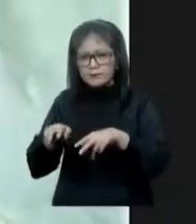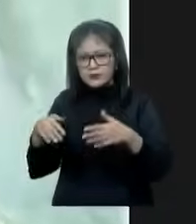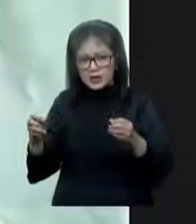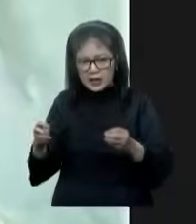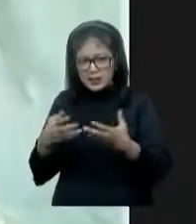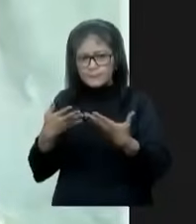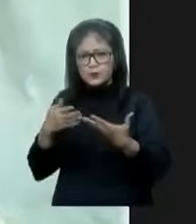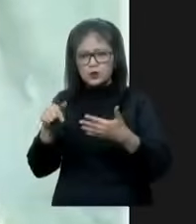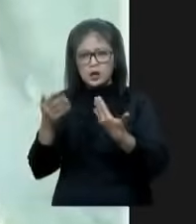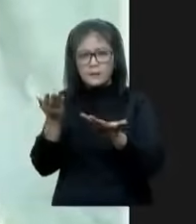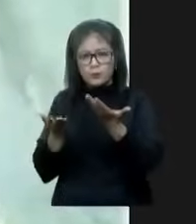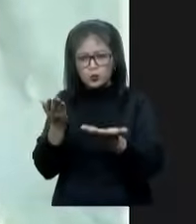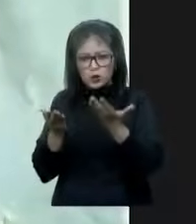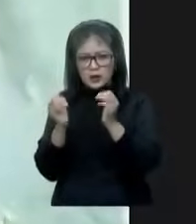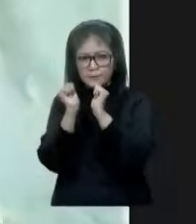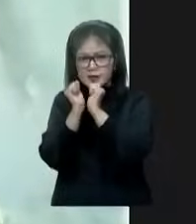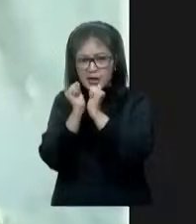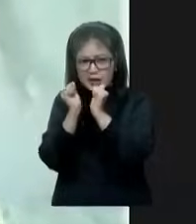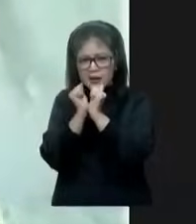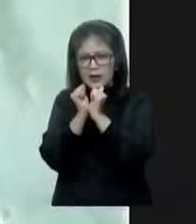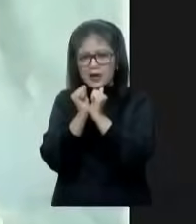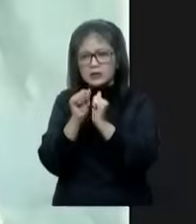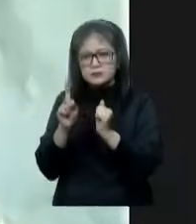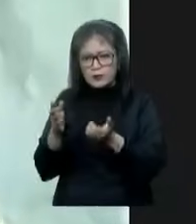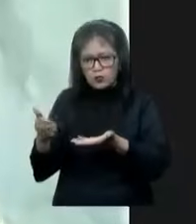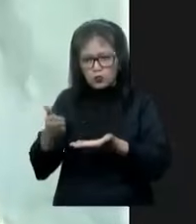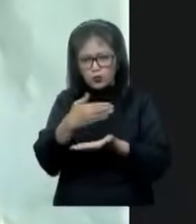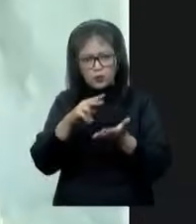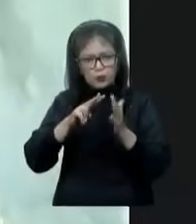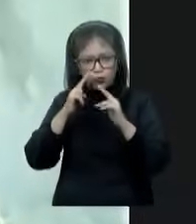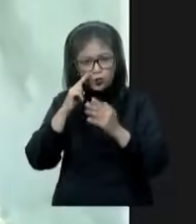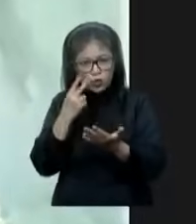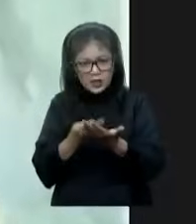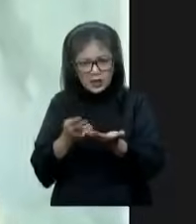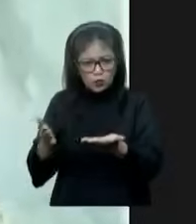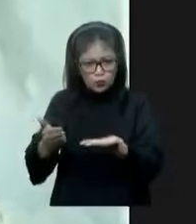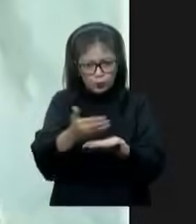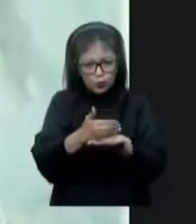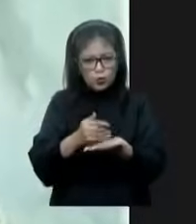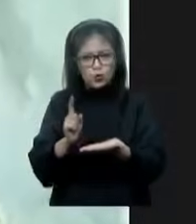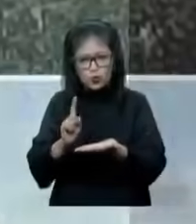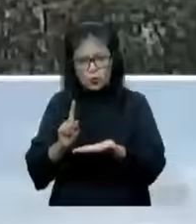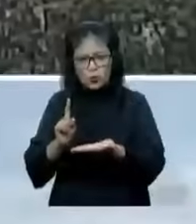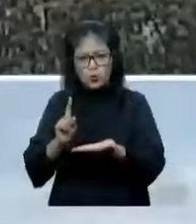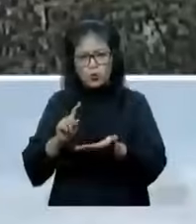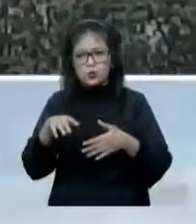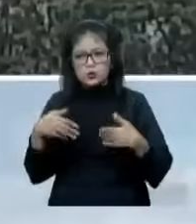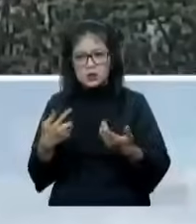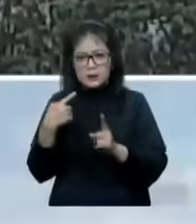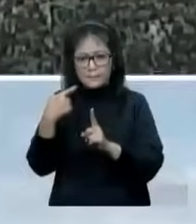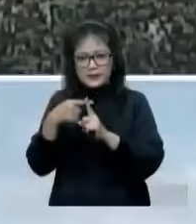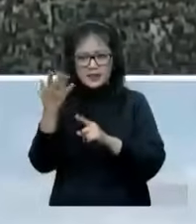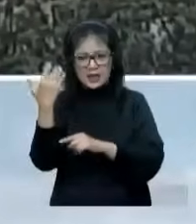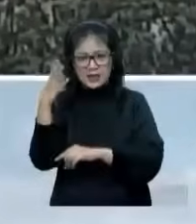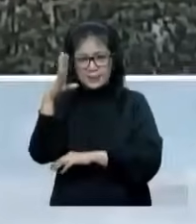dugaan tindak pidana pengumpulan bukti-bukti fakta-fakta dan tadi malam